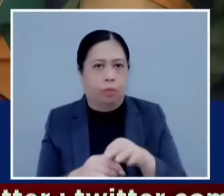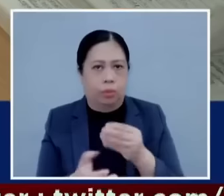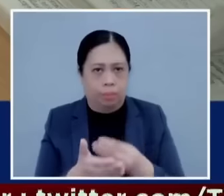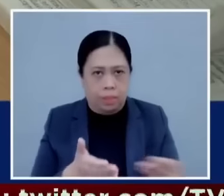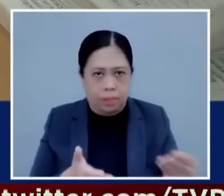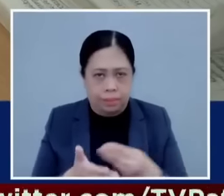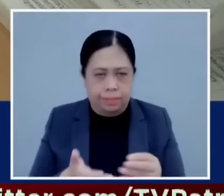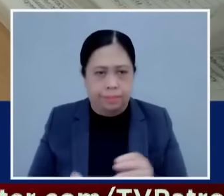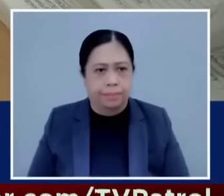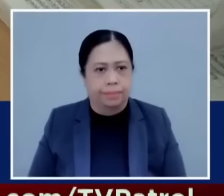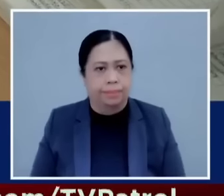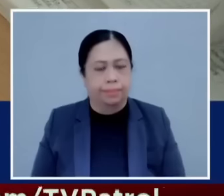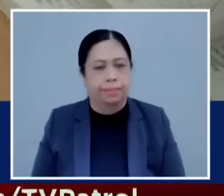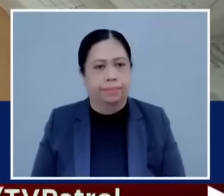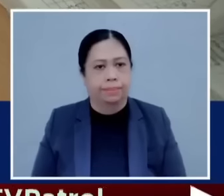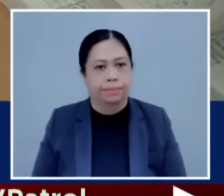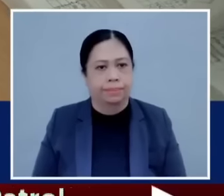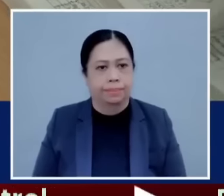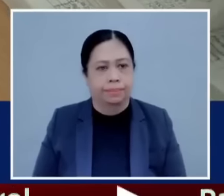Cruz, ABS-CBN News.